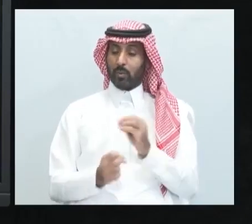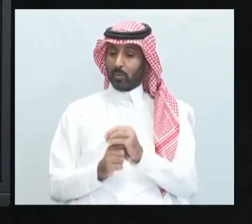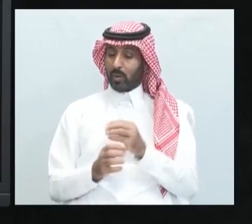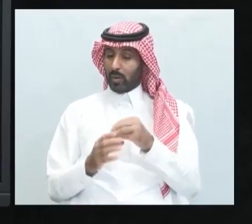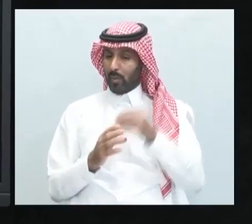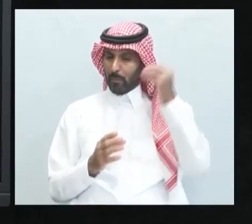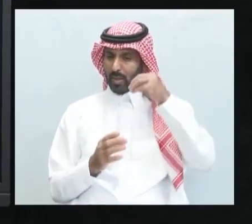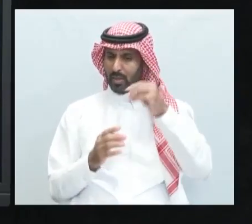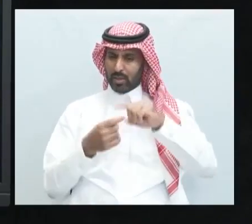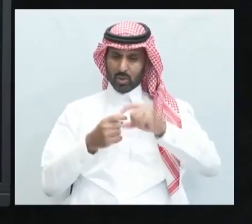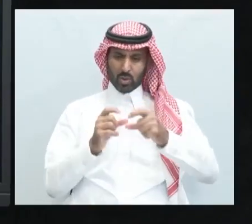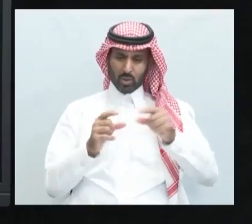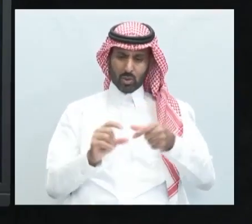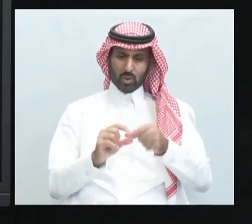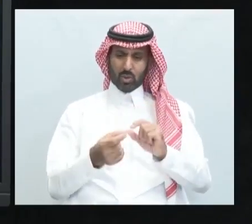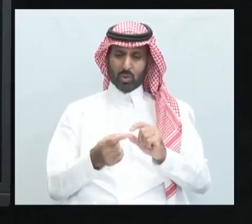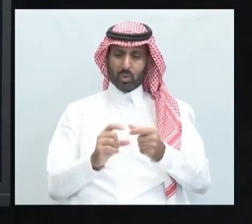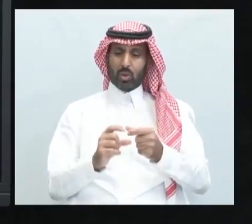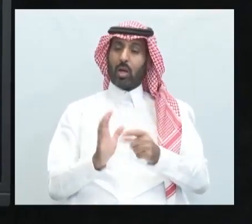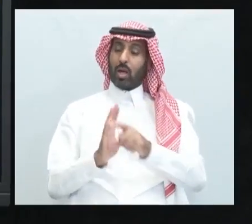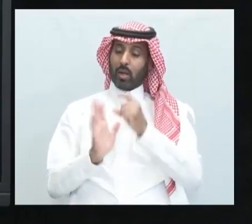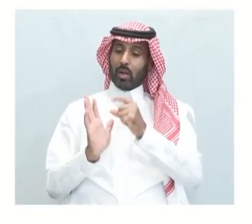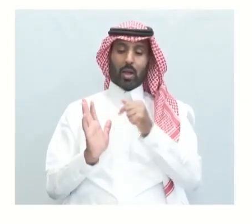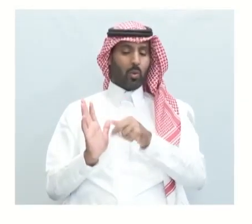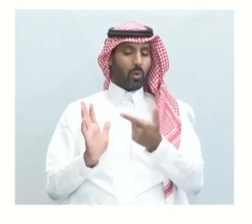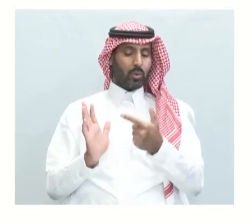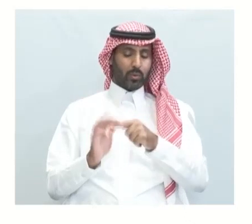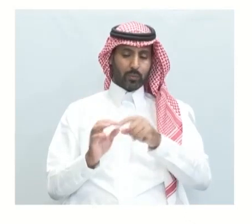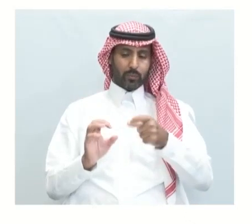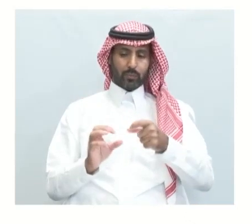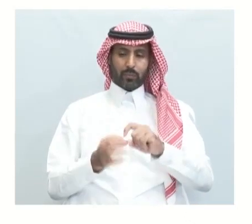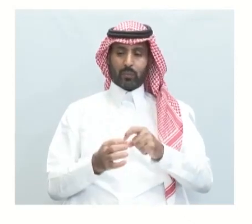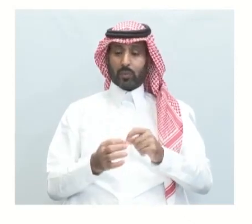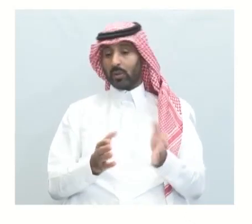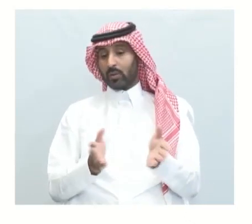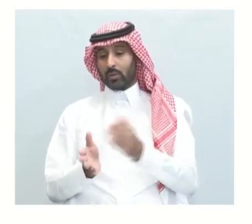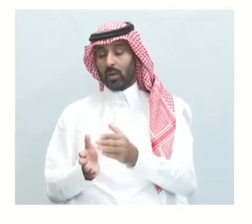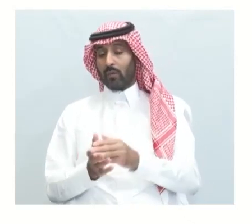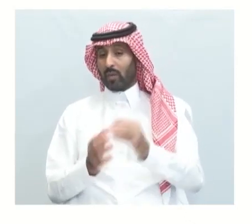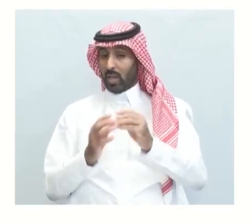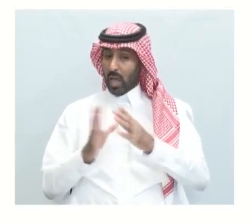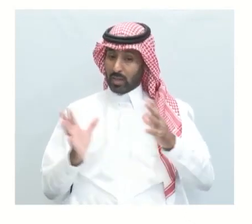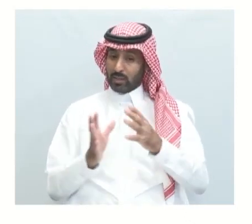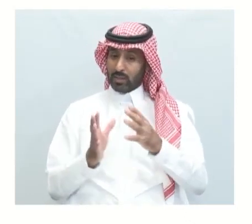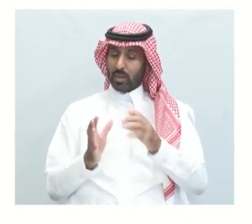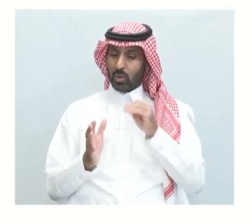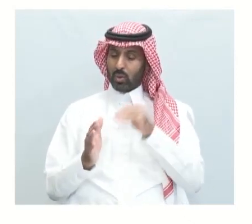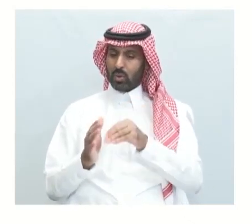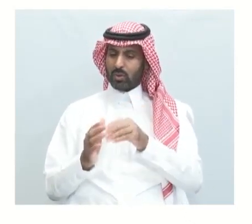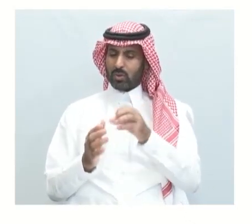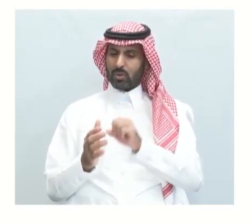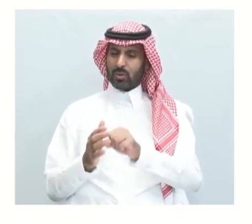وجزء المؤشر او العنوان للعقده التي تليها في الحجم يخزن كل عسر عنصر